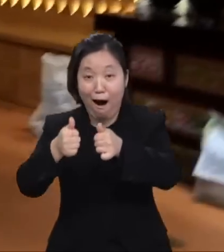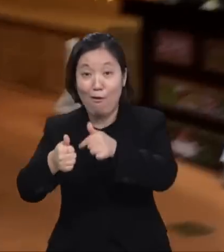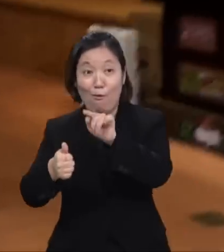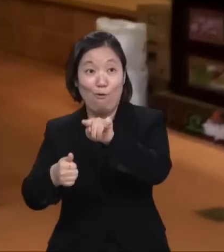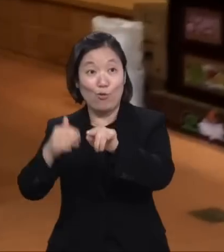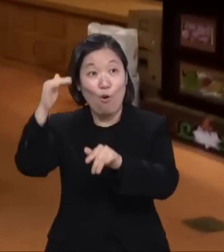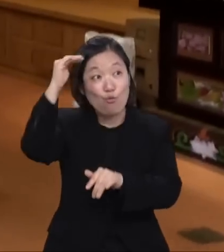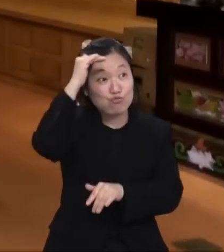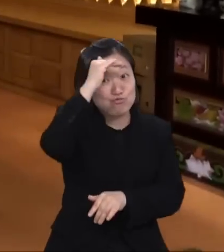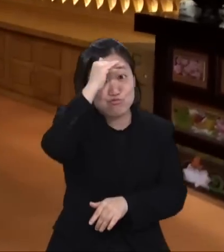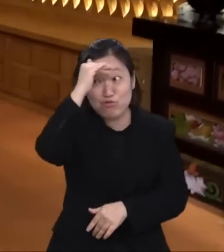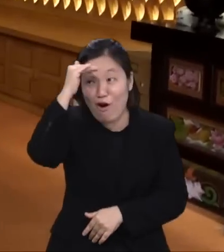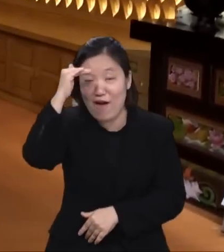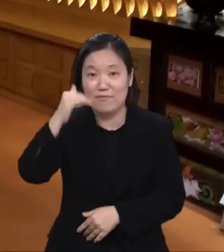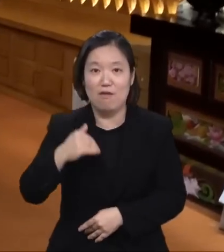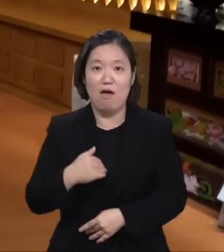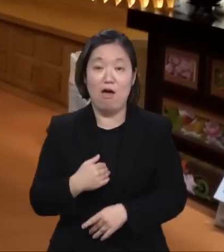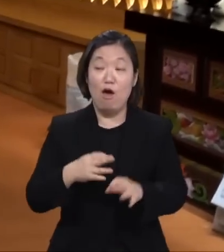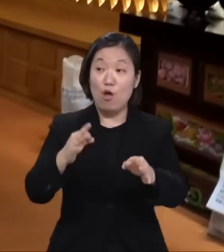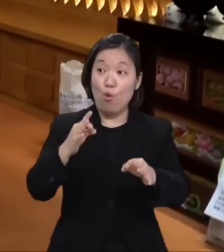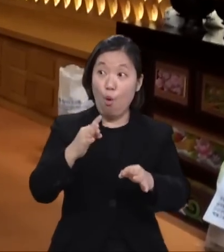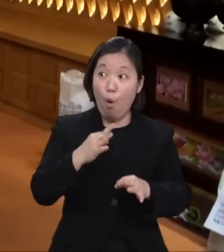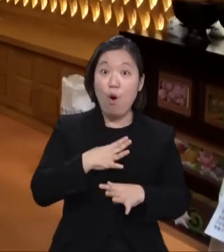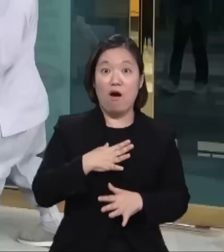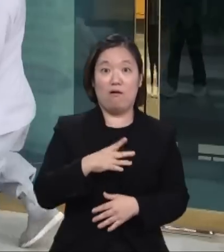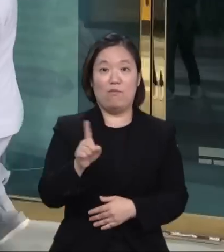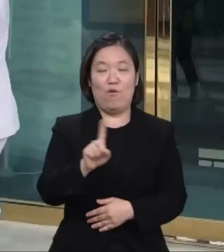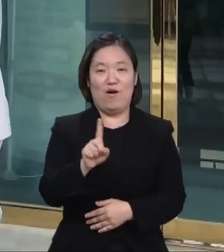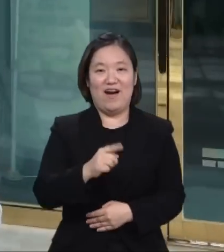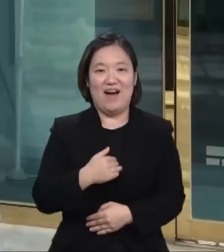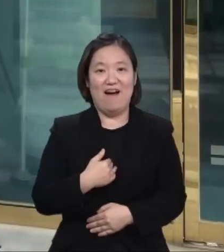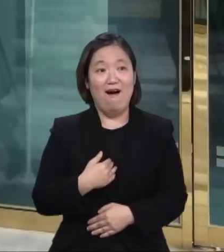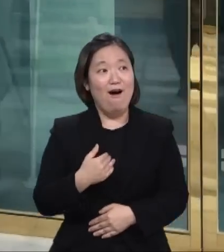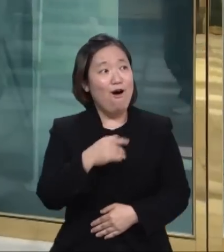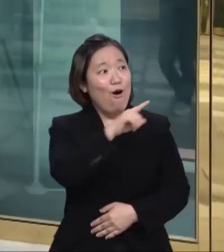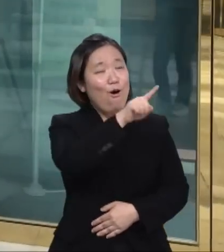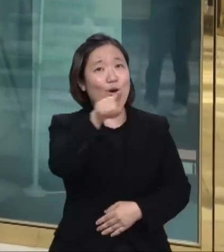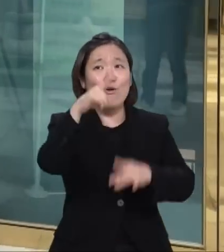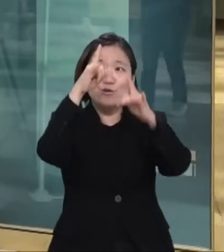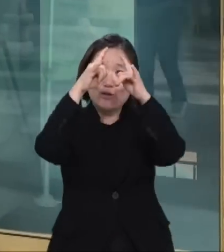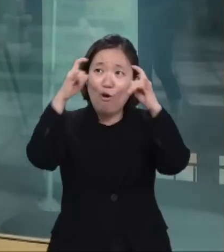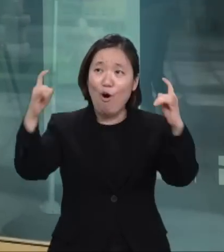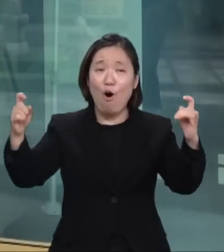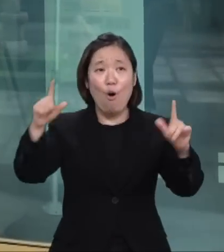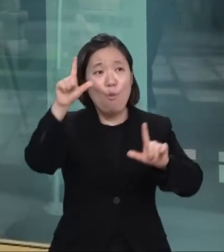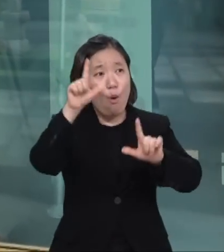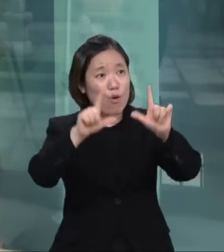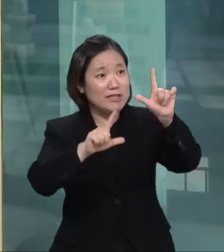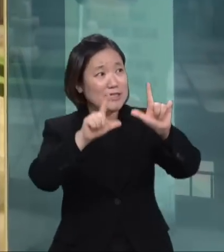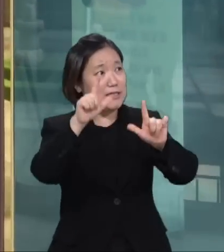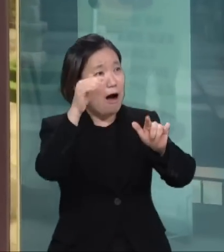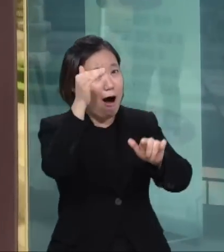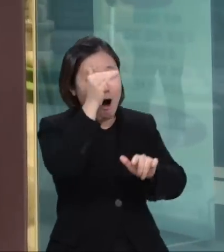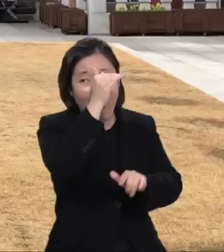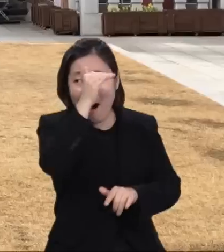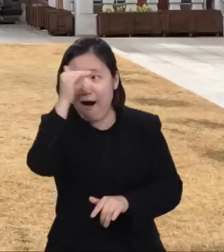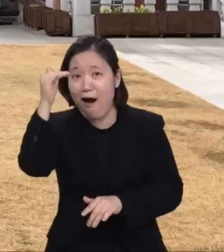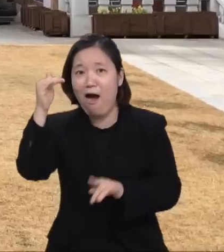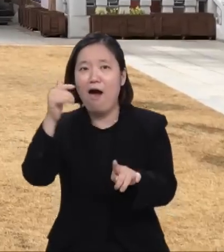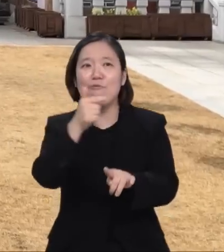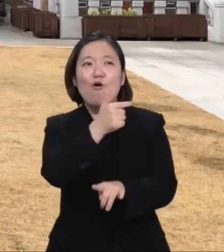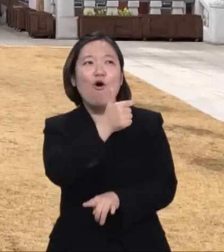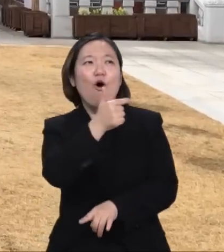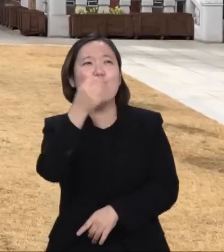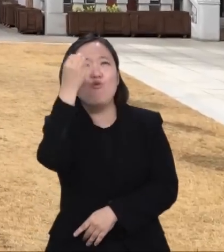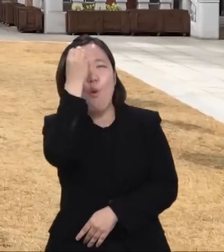소스라치게 놀란게 절이 너무 고급져요 제가 이렇게 다니면서